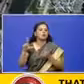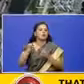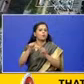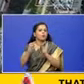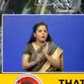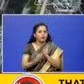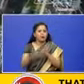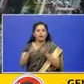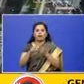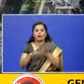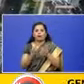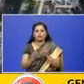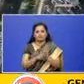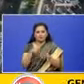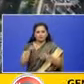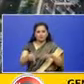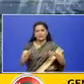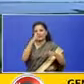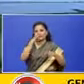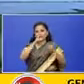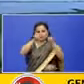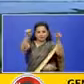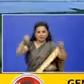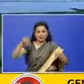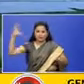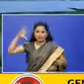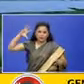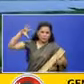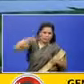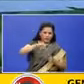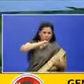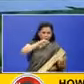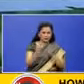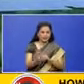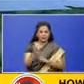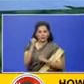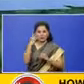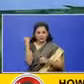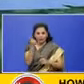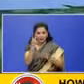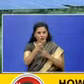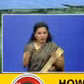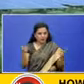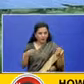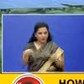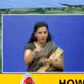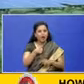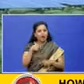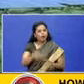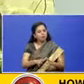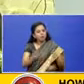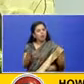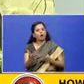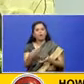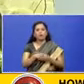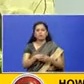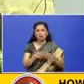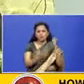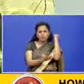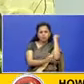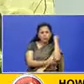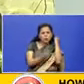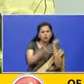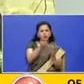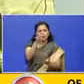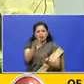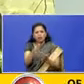बनाने वाले सबसे बड़े देशों में शामिल हो गए हैं। सौर ऊर्जा से कैसे हमारे देश के गरीब और मध्यम वर्ग के